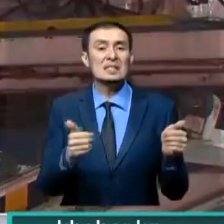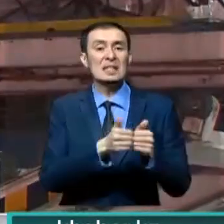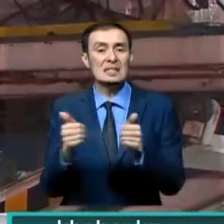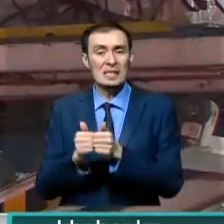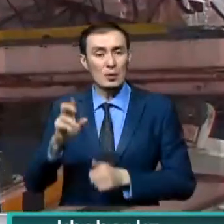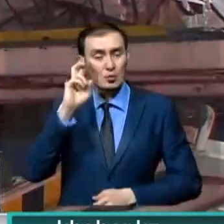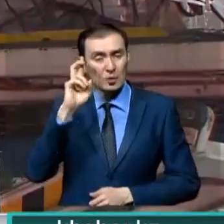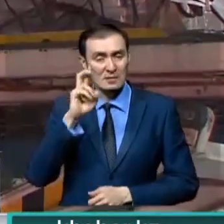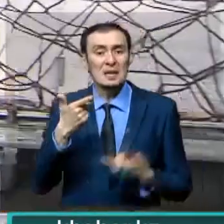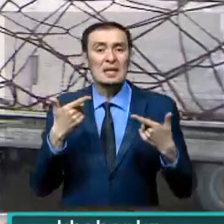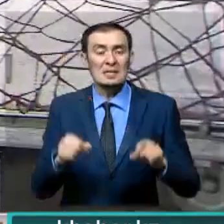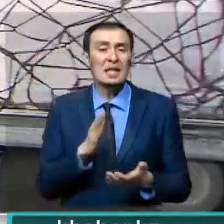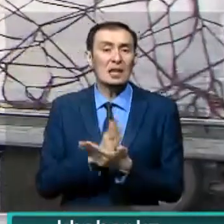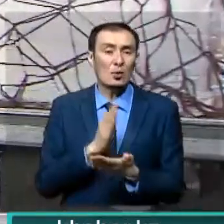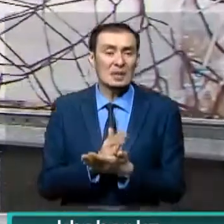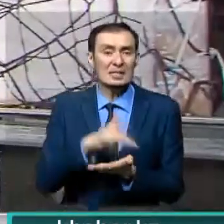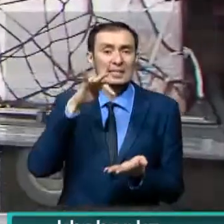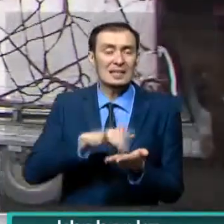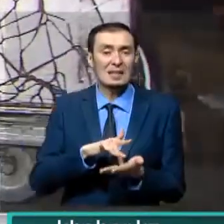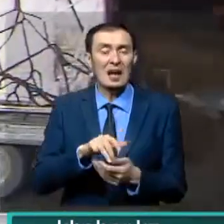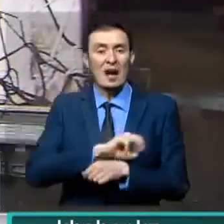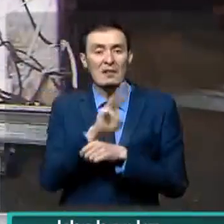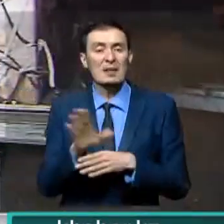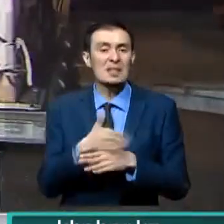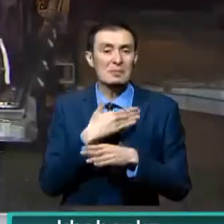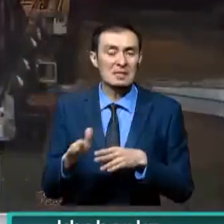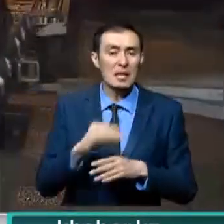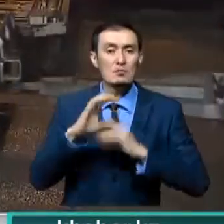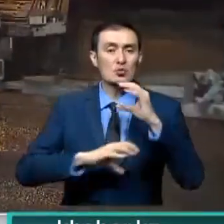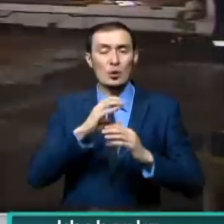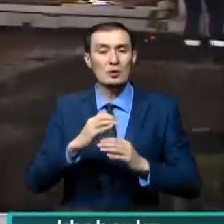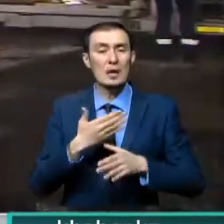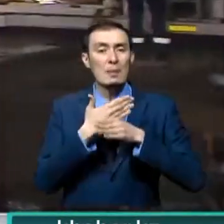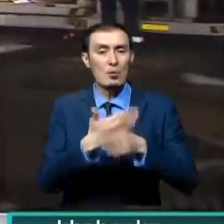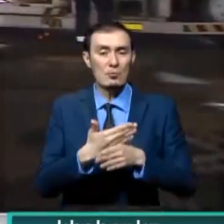соседними государствами, где развернуты хабы получения и распределения международной гуманитарной помощи.